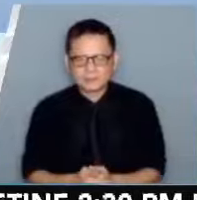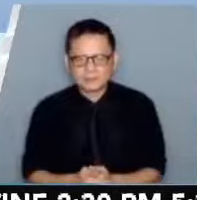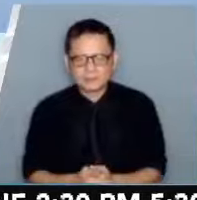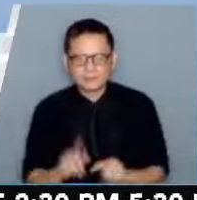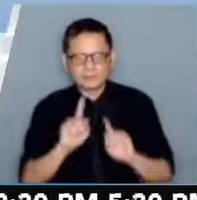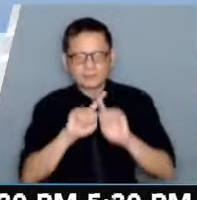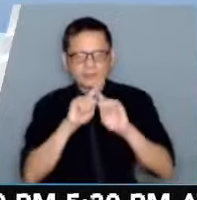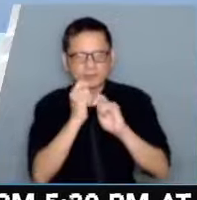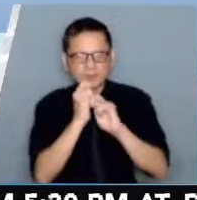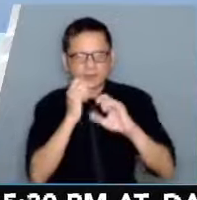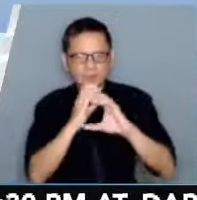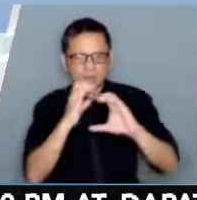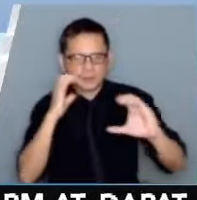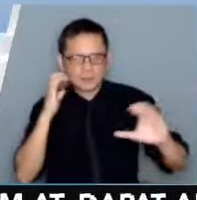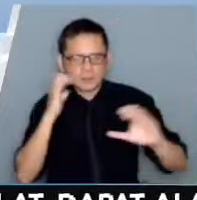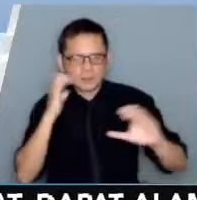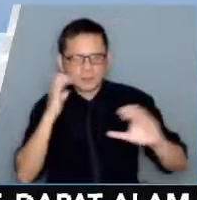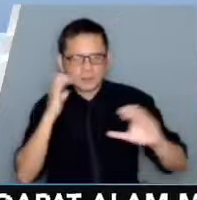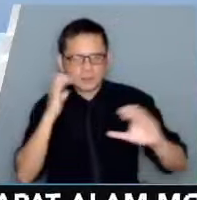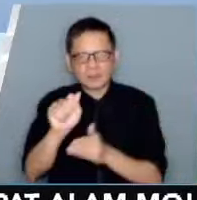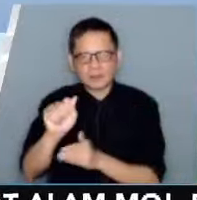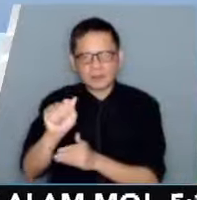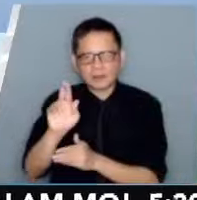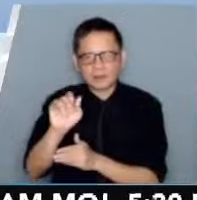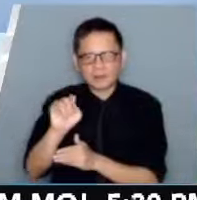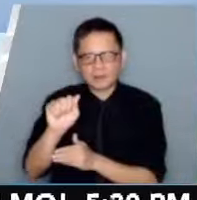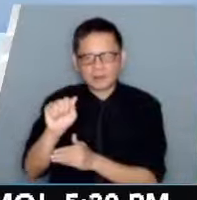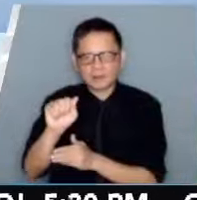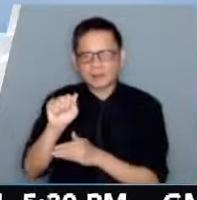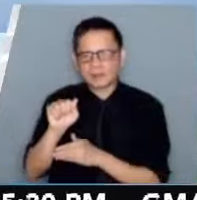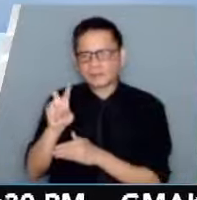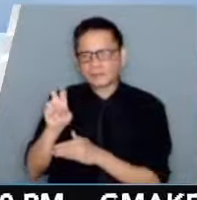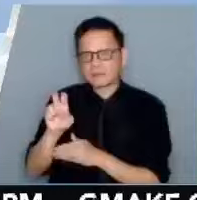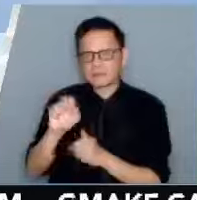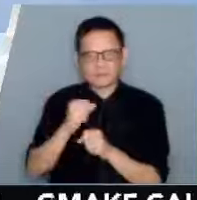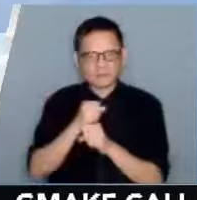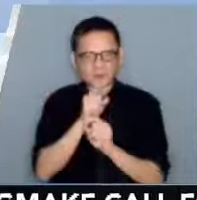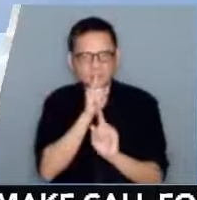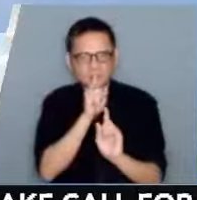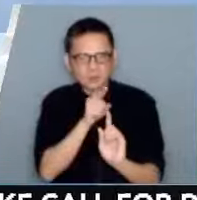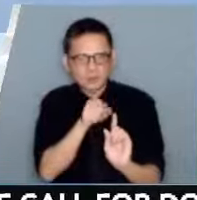sa Araneta Avenue para hindi muling umagos yung tubig sa loob ng mga bahay